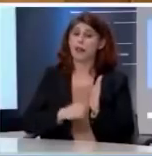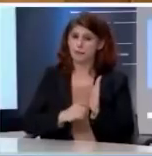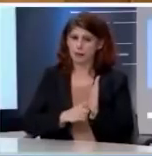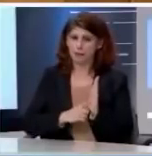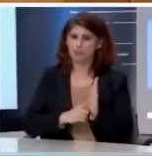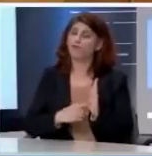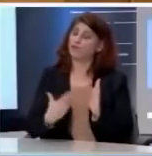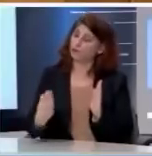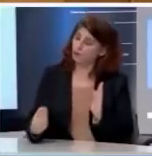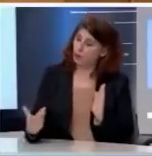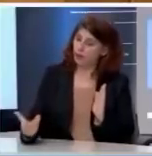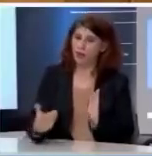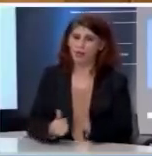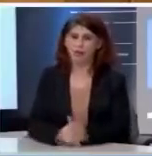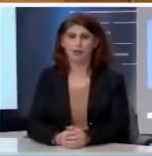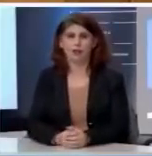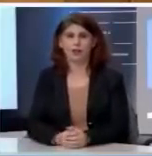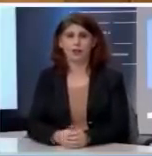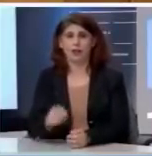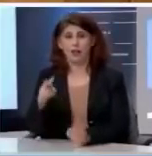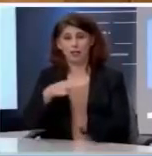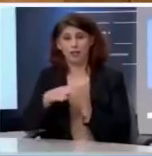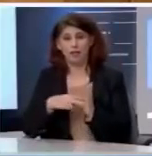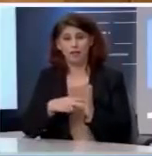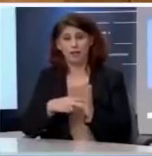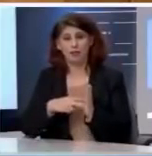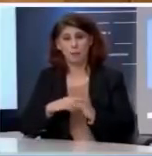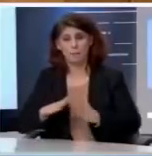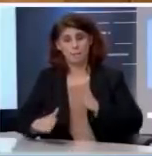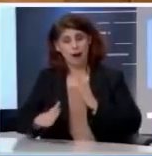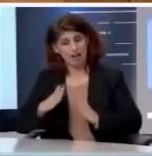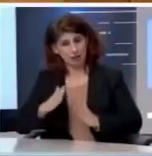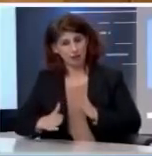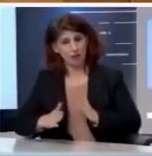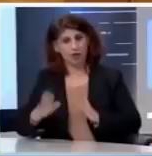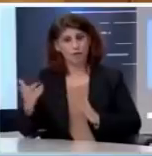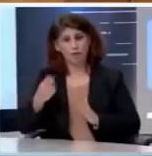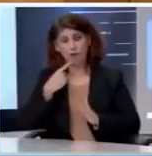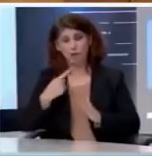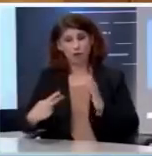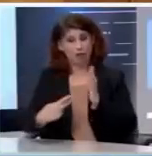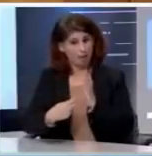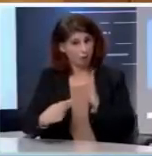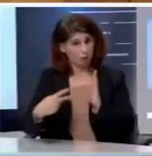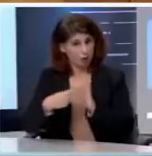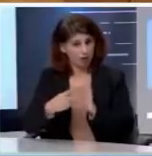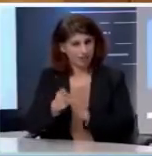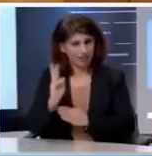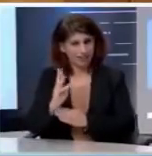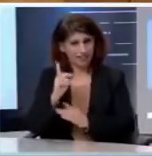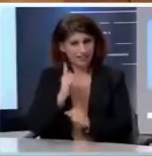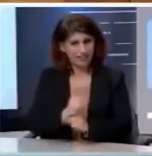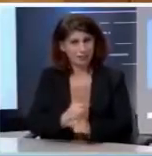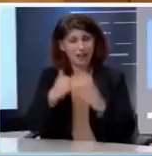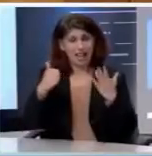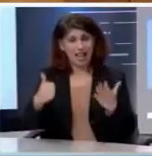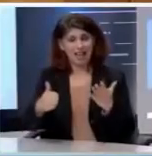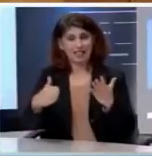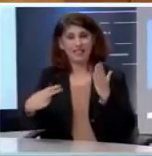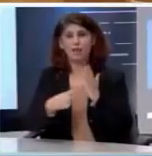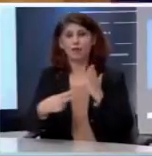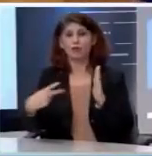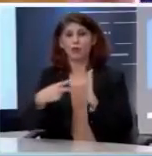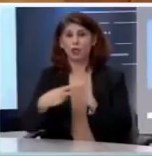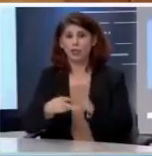έπρεπε. Μάλιστα. Διαβάζω από το μάρτυρα, έχει πολύ πλάκα. Αφού έχει πει ότι τον Αύγουστο του 2013, συγκεκριμένα 6-8 του